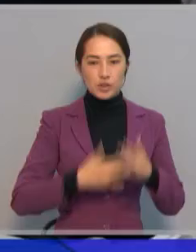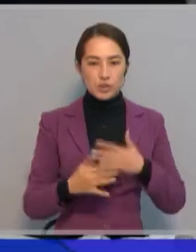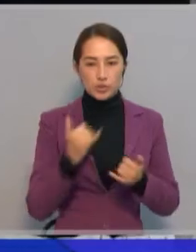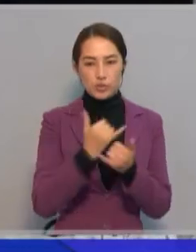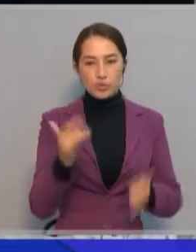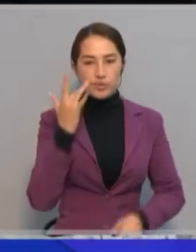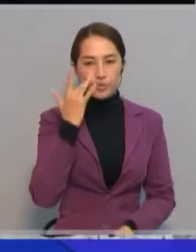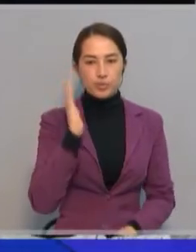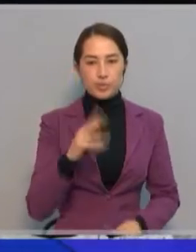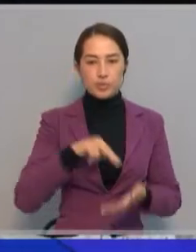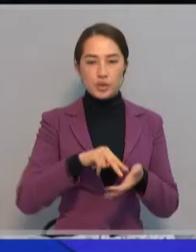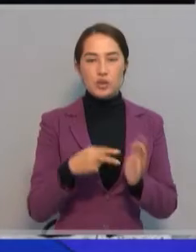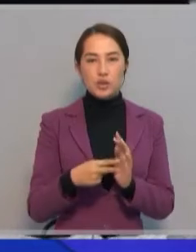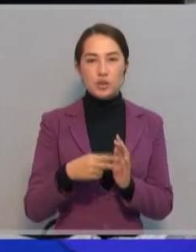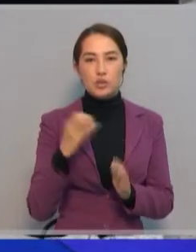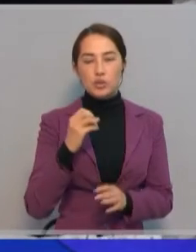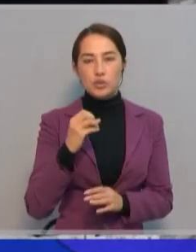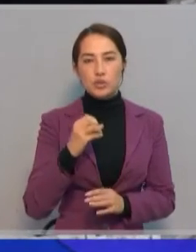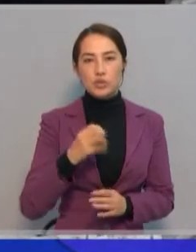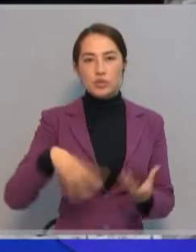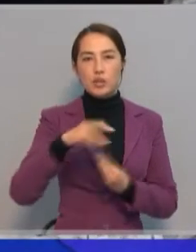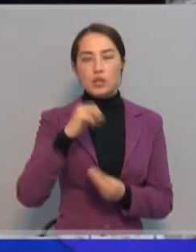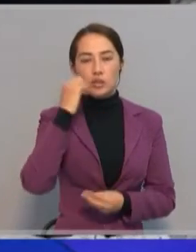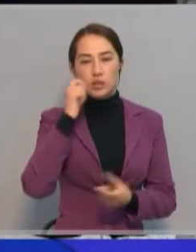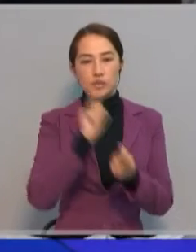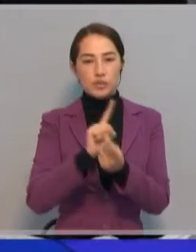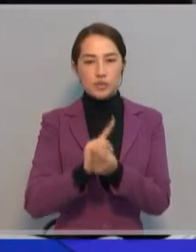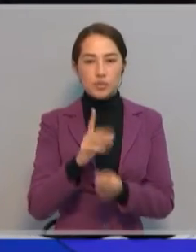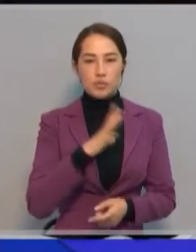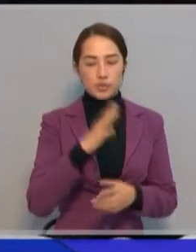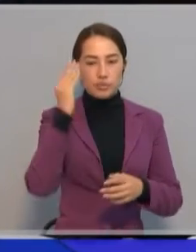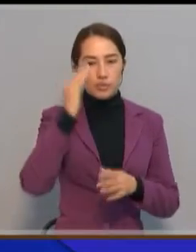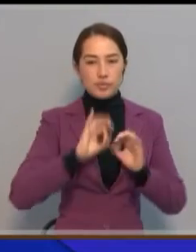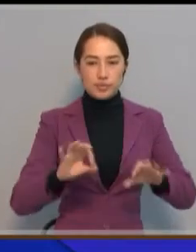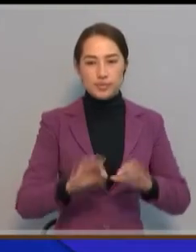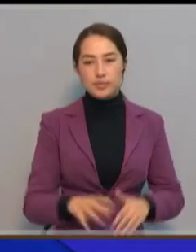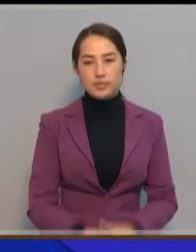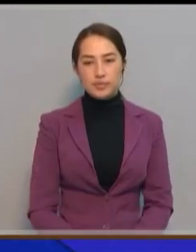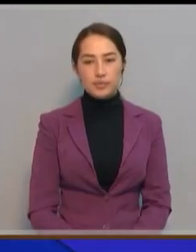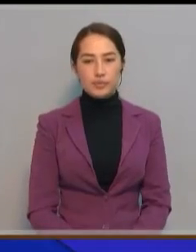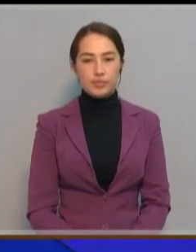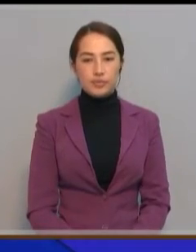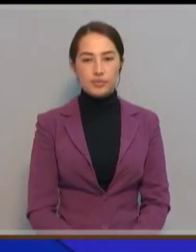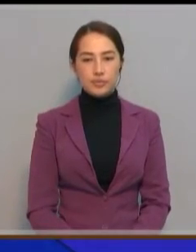отыруға ниетті. Халықаралық мереке қарсаңында қариялармен кездескен шаһар басшысы осындай пікір білдірді. Түркістан қаласынан